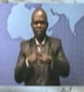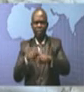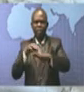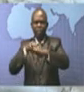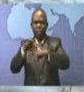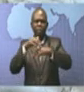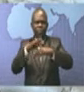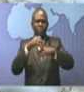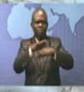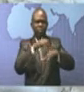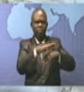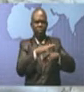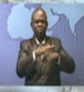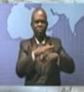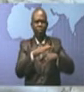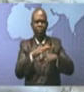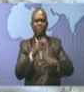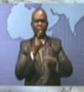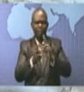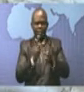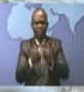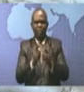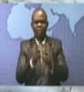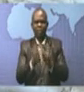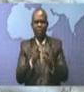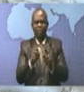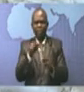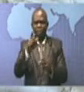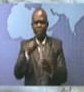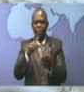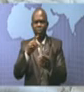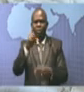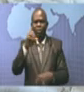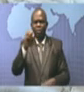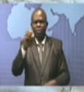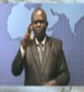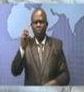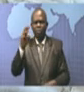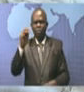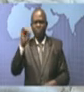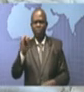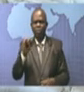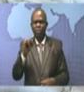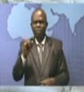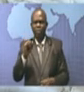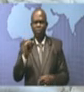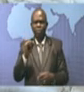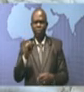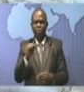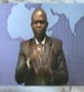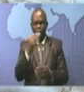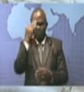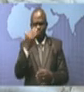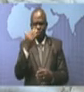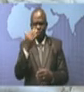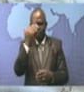réexpédier ou transférer le plus tôt possible cette FOMI donc dans les dépôts zonaux pour que